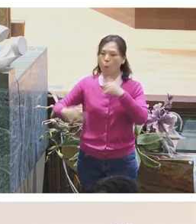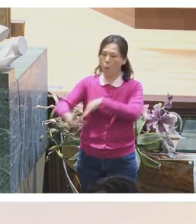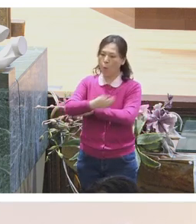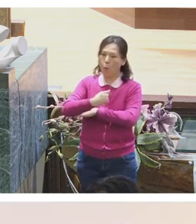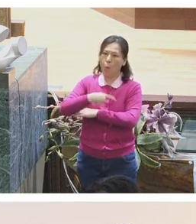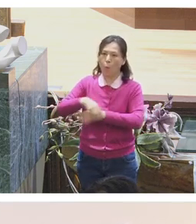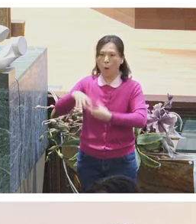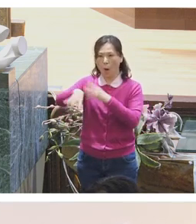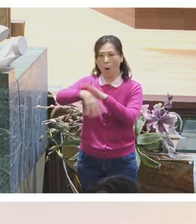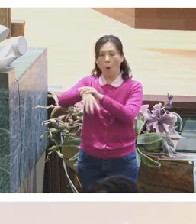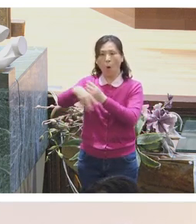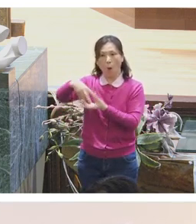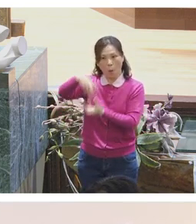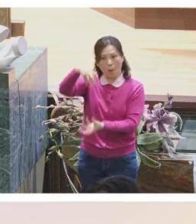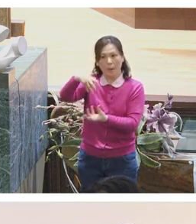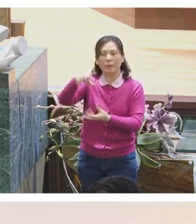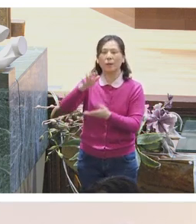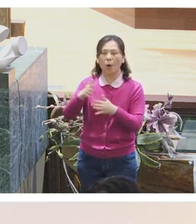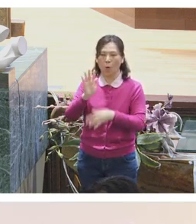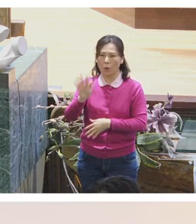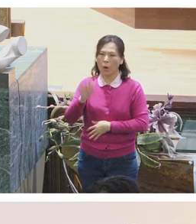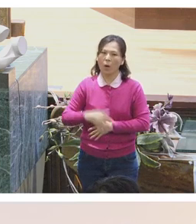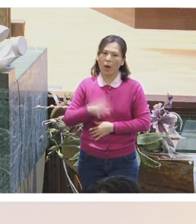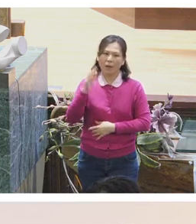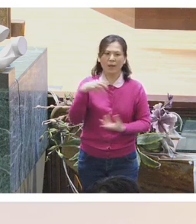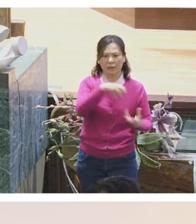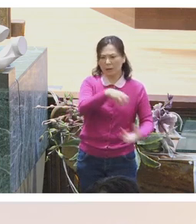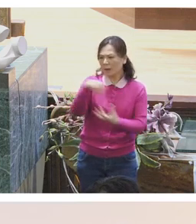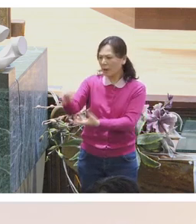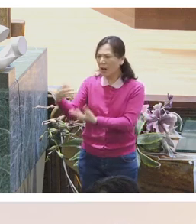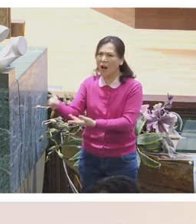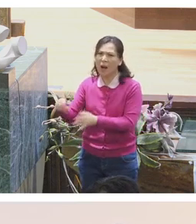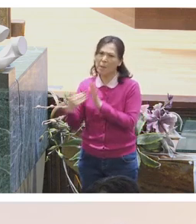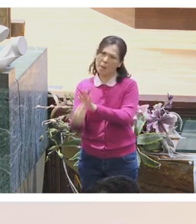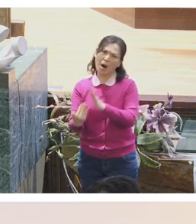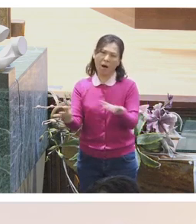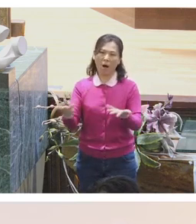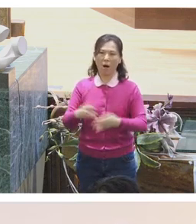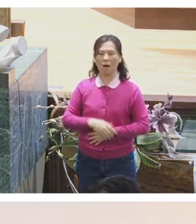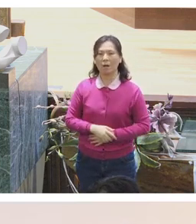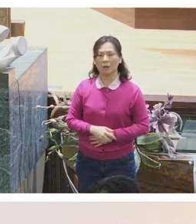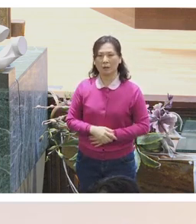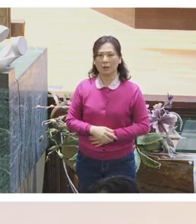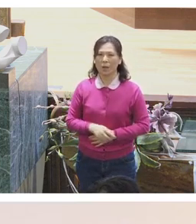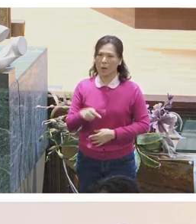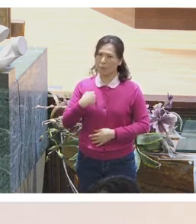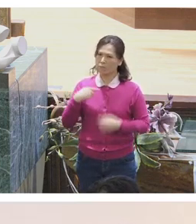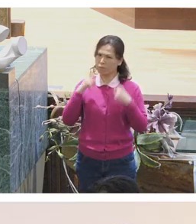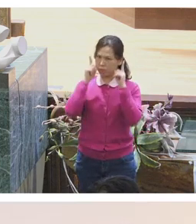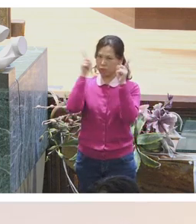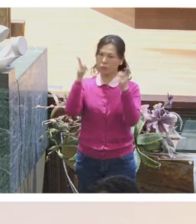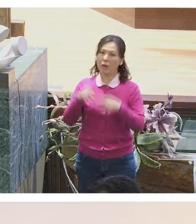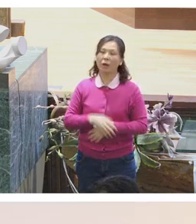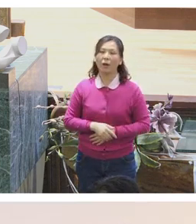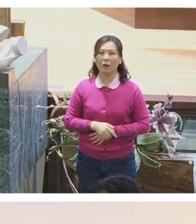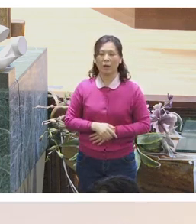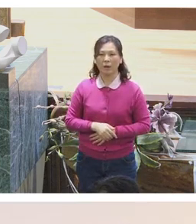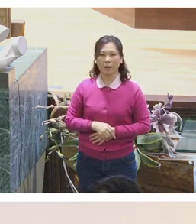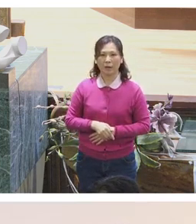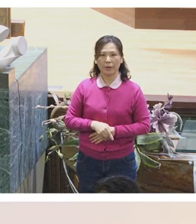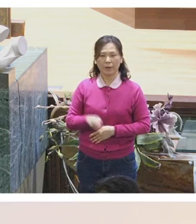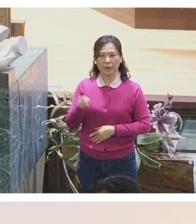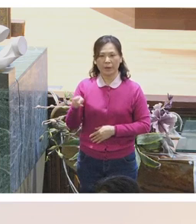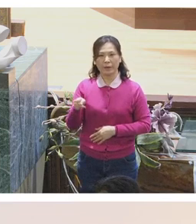是呢你带着空瓶去的时候他就不愿意回收。OK， 所以那个时候我就很生气，我就去把这